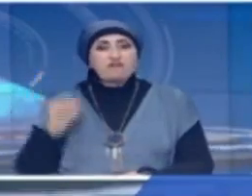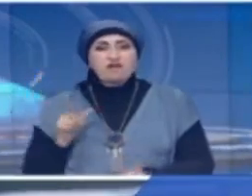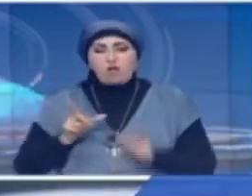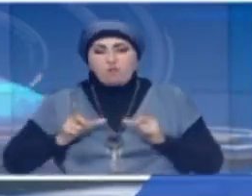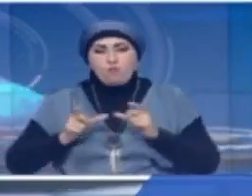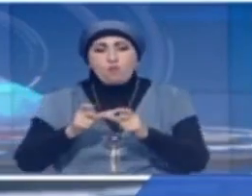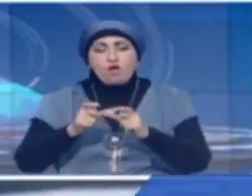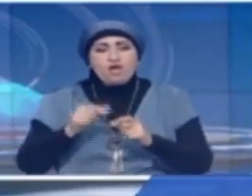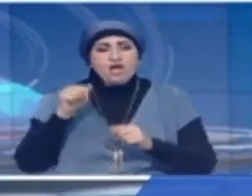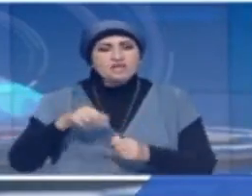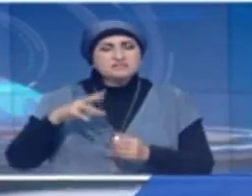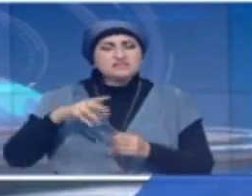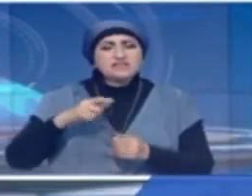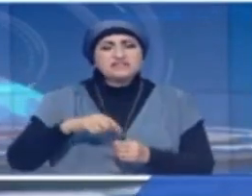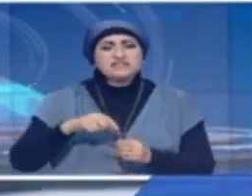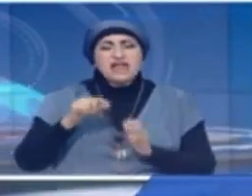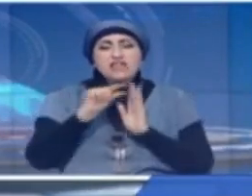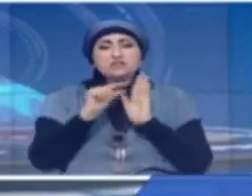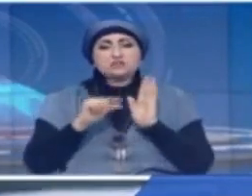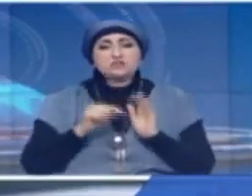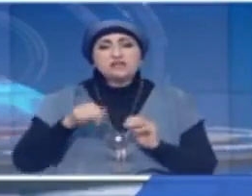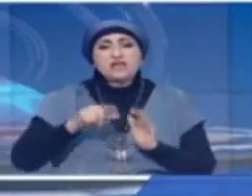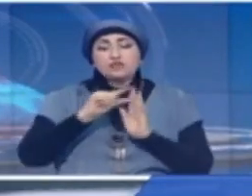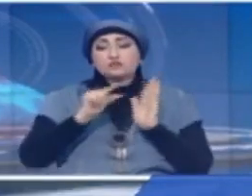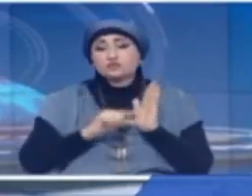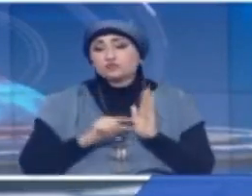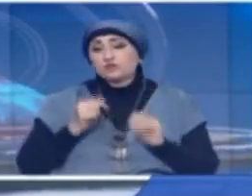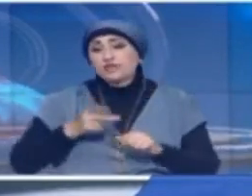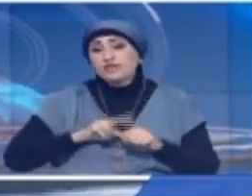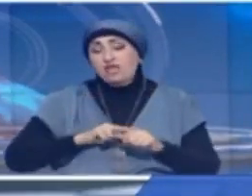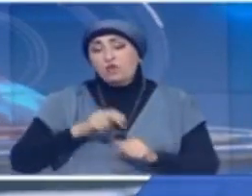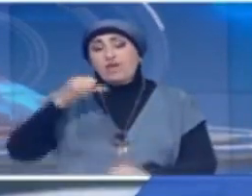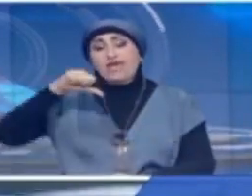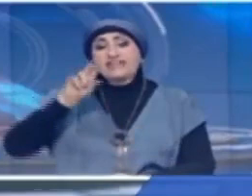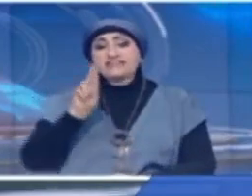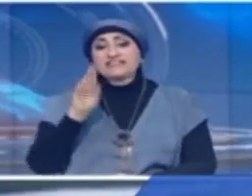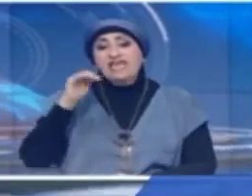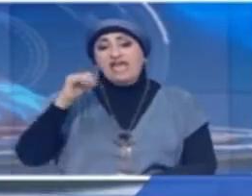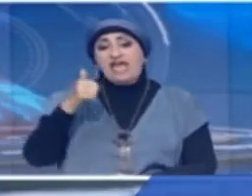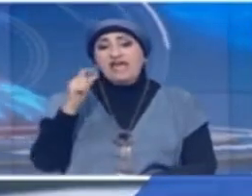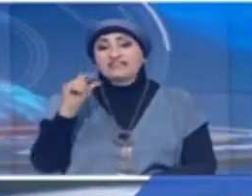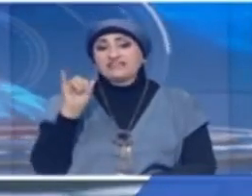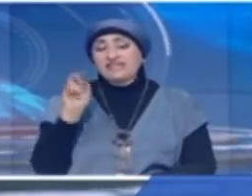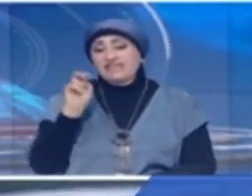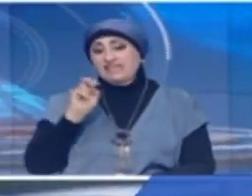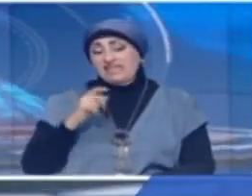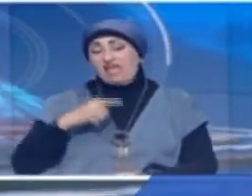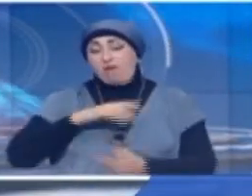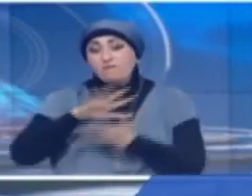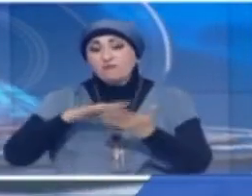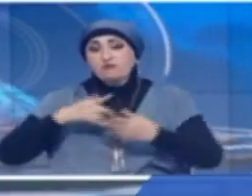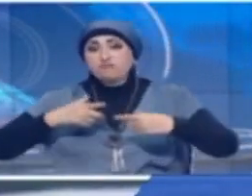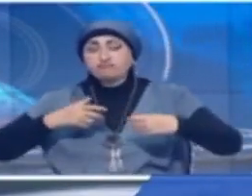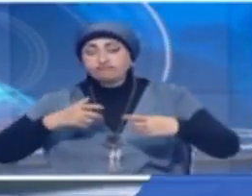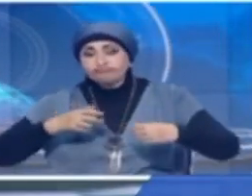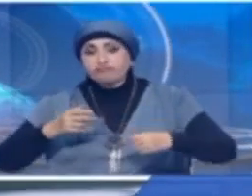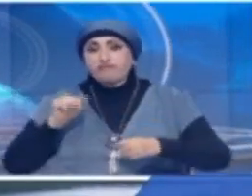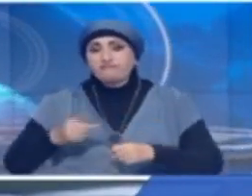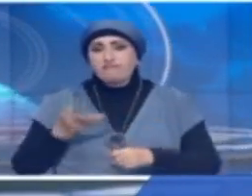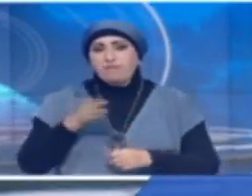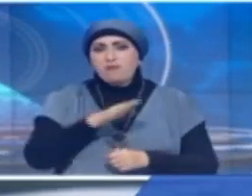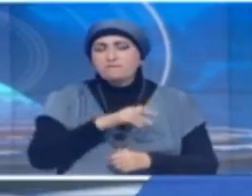محاصرة الدستورية، جريمة الاتحادية، الإعلان الدستوري، نرى